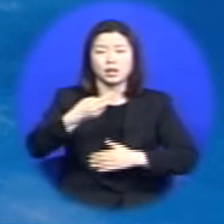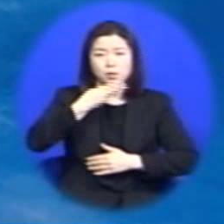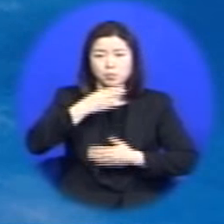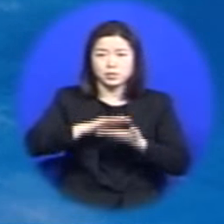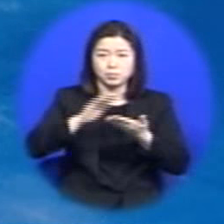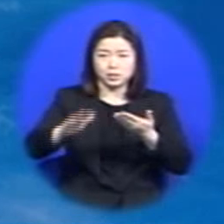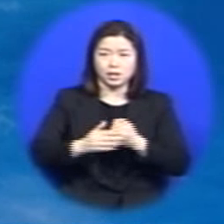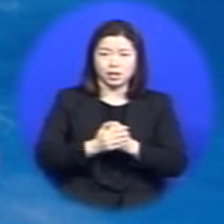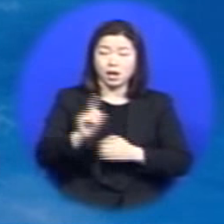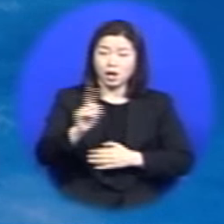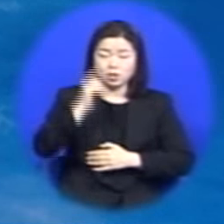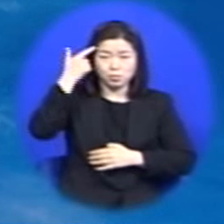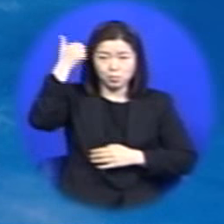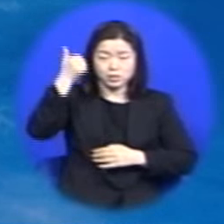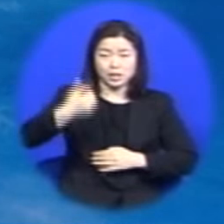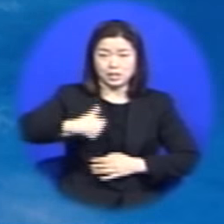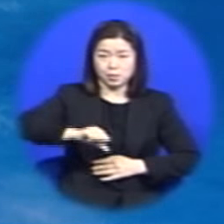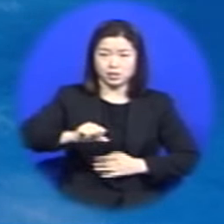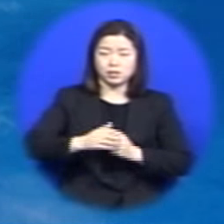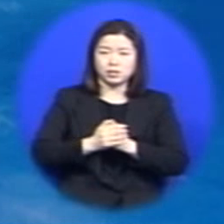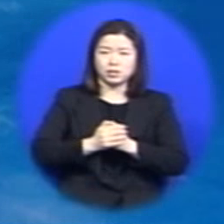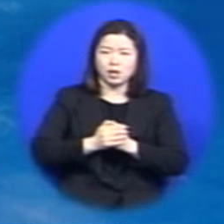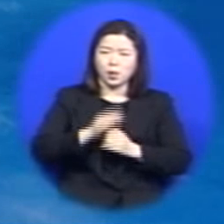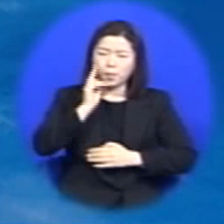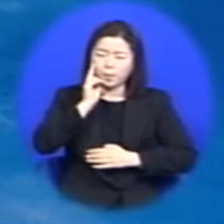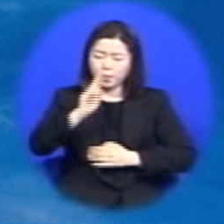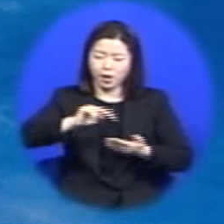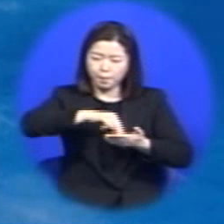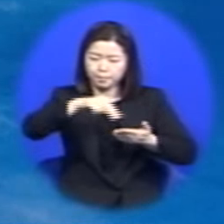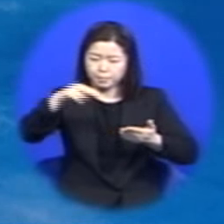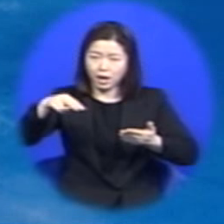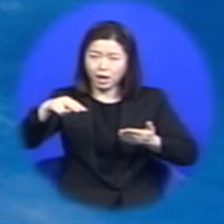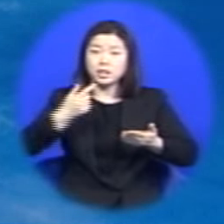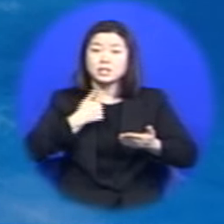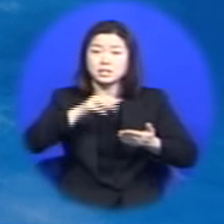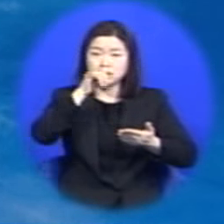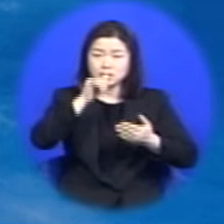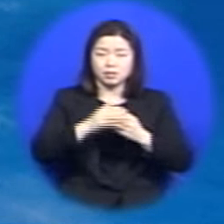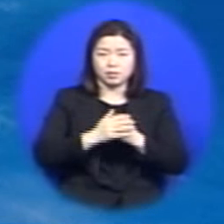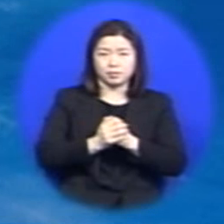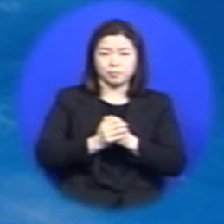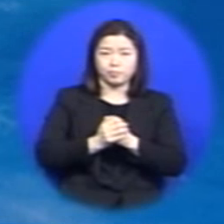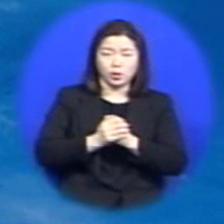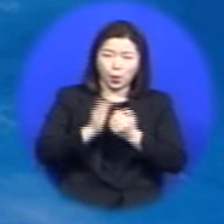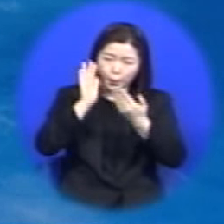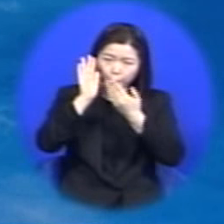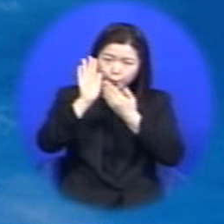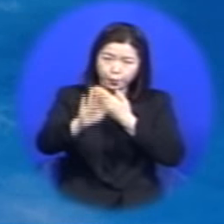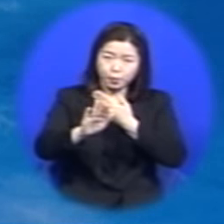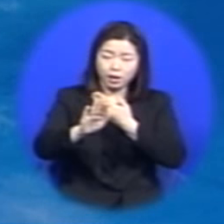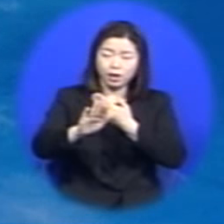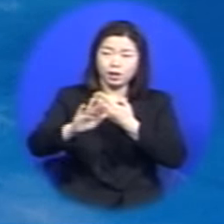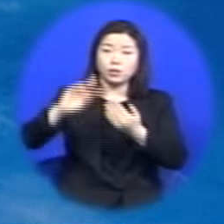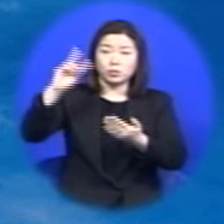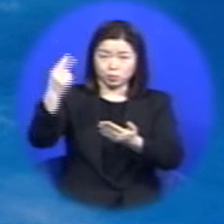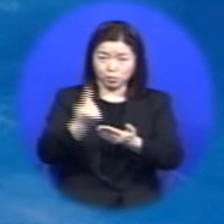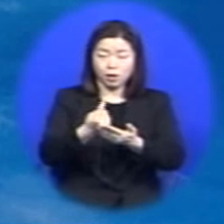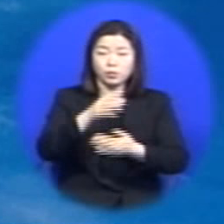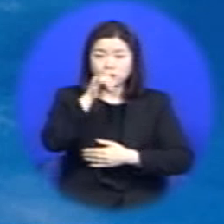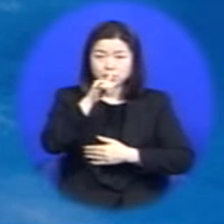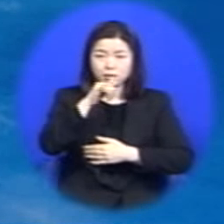어느 목사님 아들이 굉장히 방탕하게 방황했습니다. 나중에는 물론 돌아왔어요.